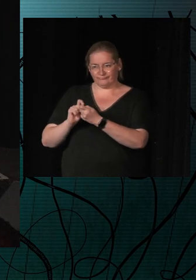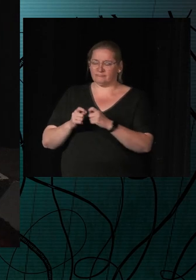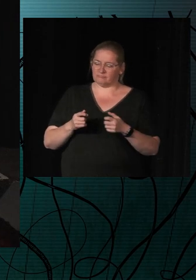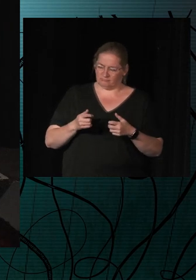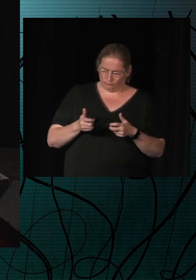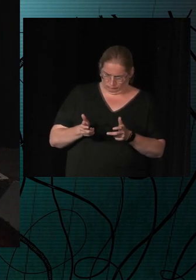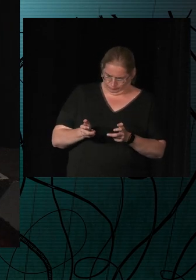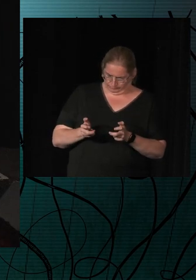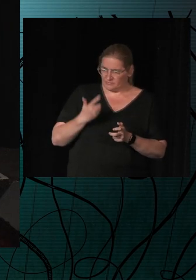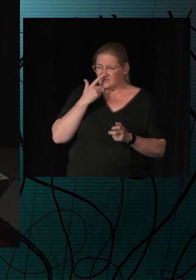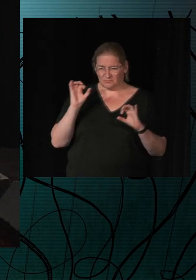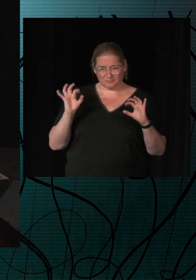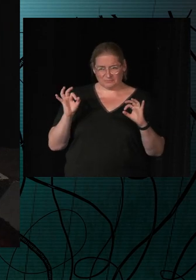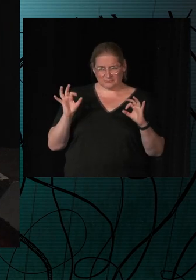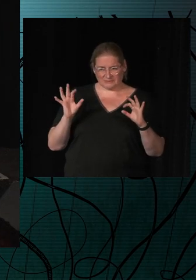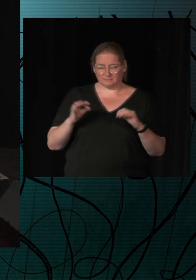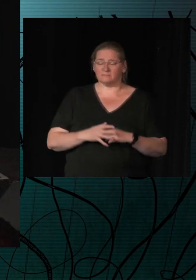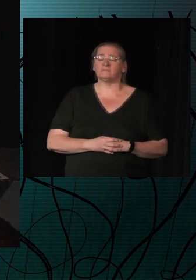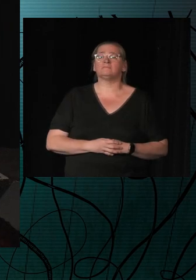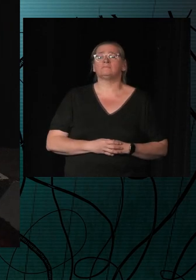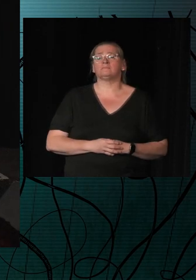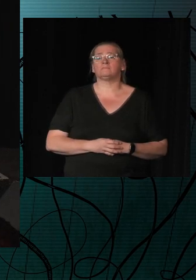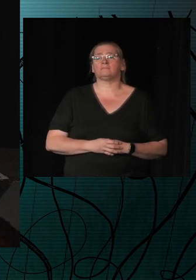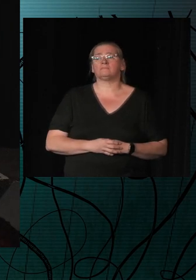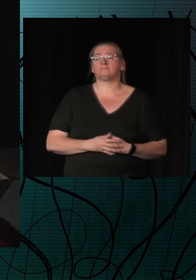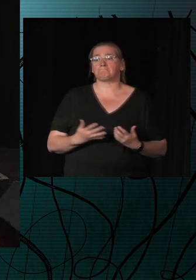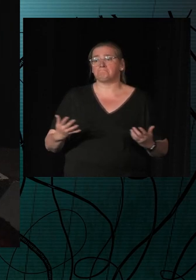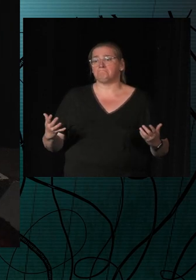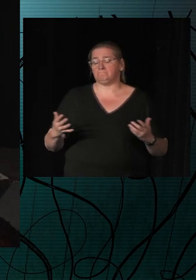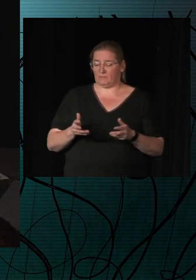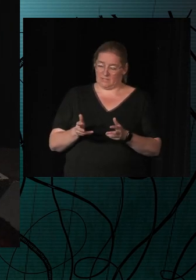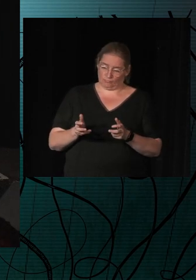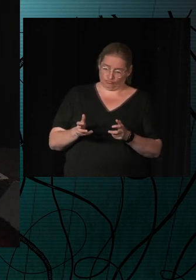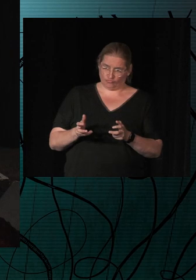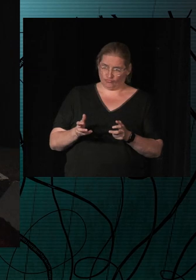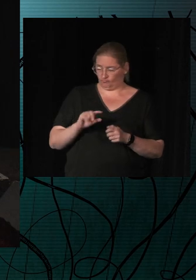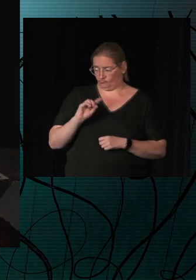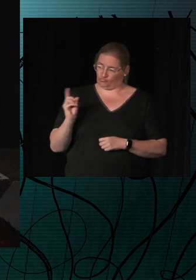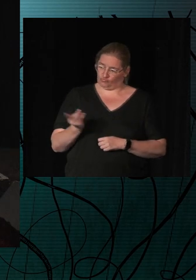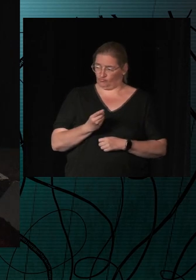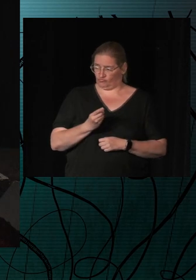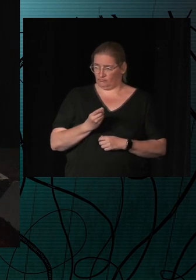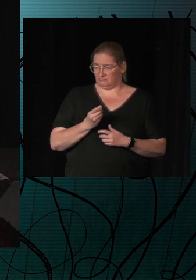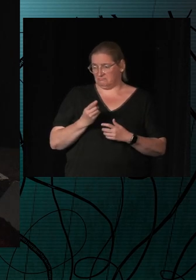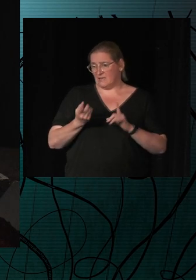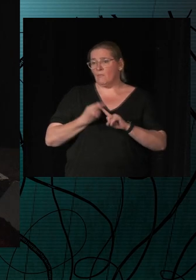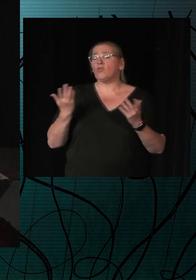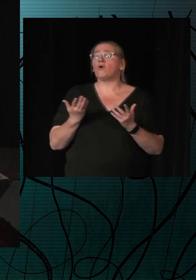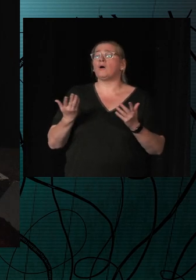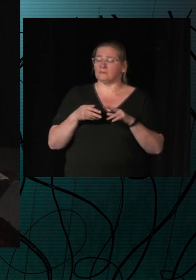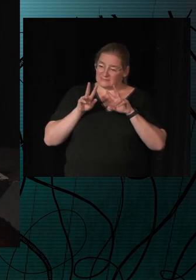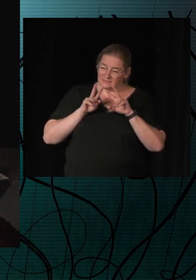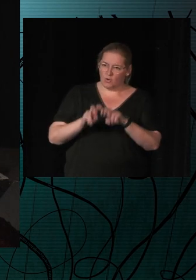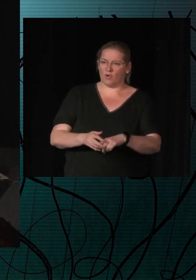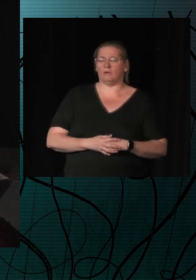prête vraiment hyper bien puisque en plus on doit quelle que soit la forme du jeu mais explorer quand même donc du coup ça va en